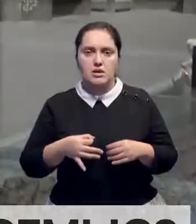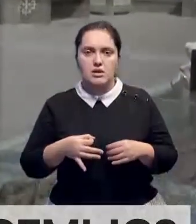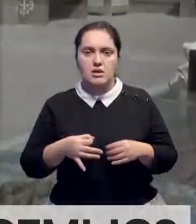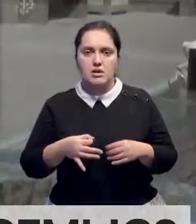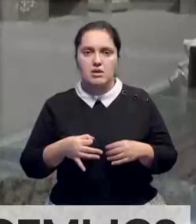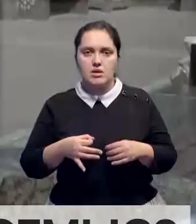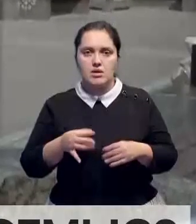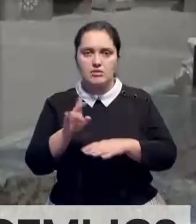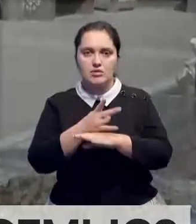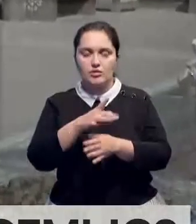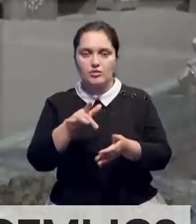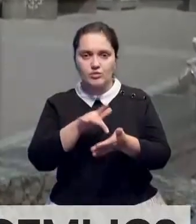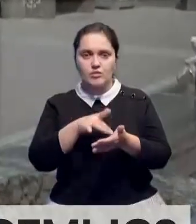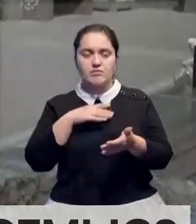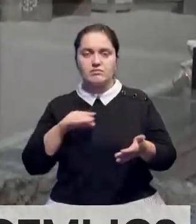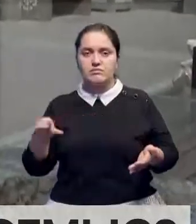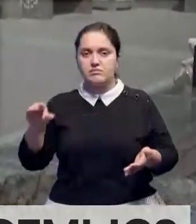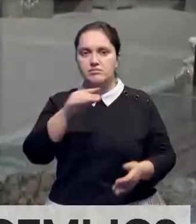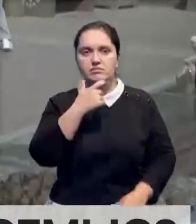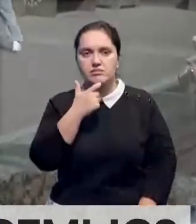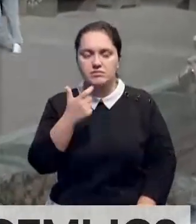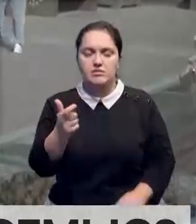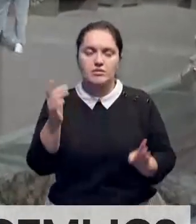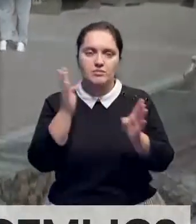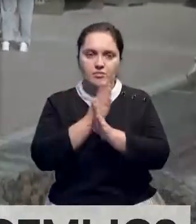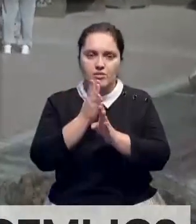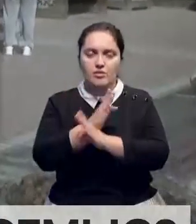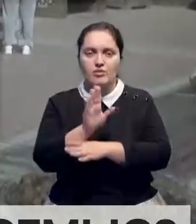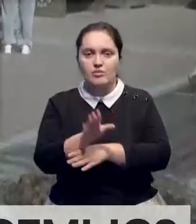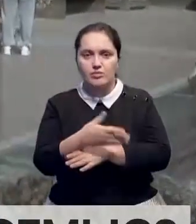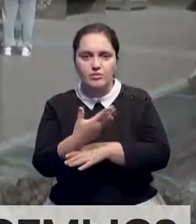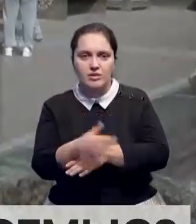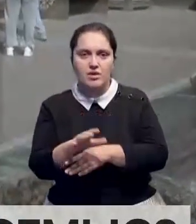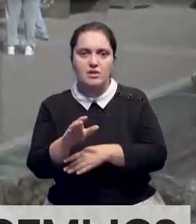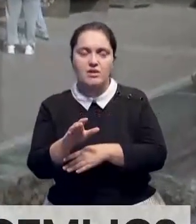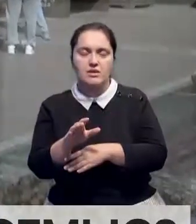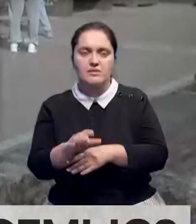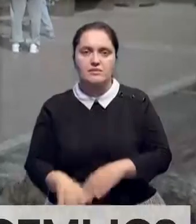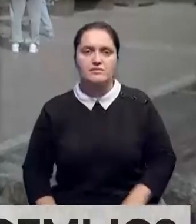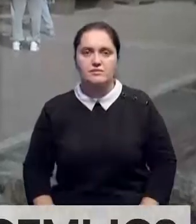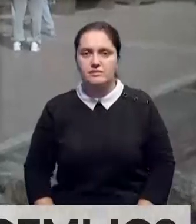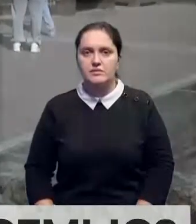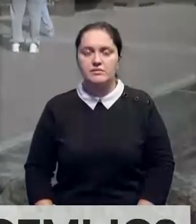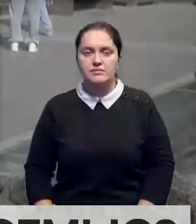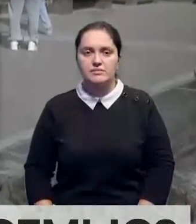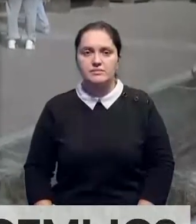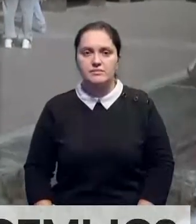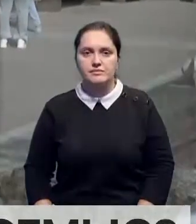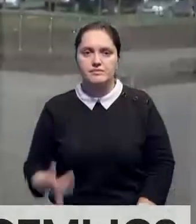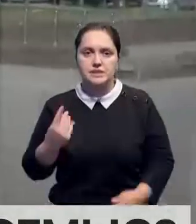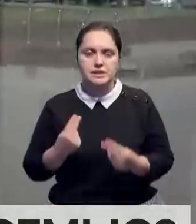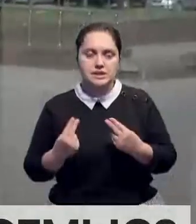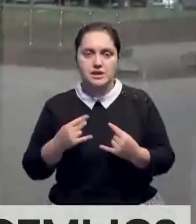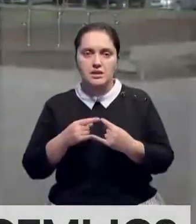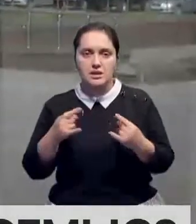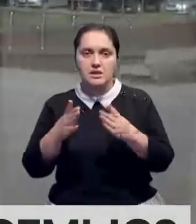по ночному городу. Такой красивый вид. Мы на набережную ходим и слушаем там музыкантов на набережной. Еще играем в игры настольные.